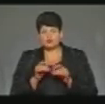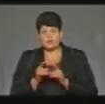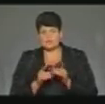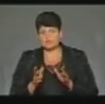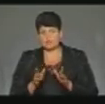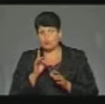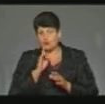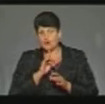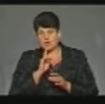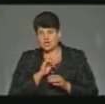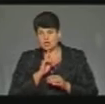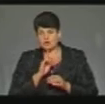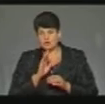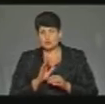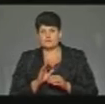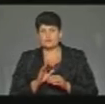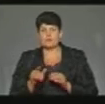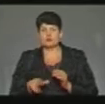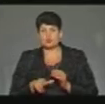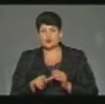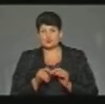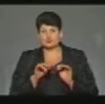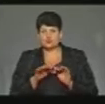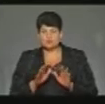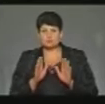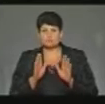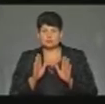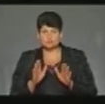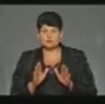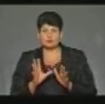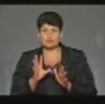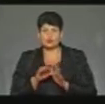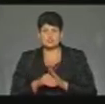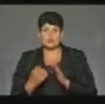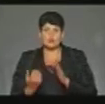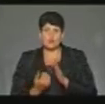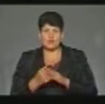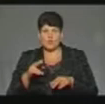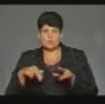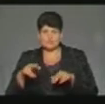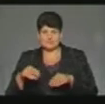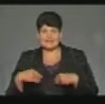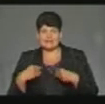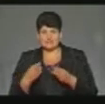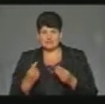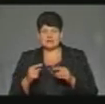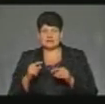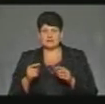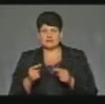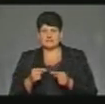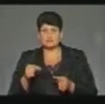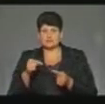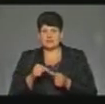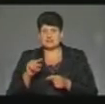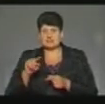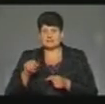в дорожньому русі ми зараз будемо знову ж таки наносити нову розмітку, давати відповідні вимоги, приписи для того, щоб вони